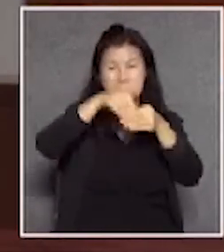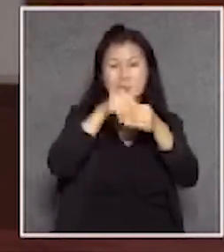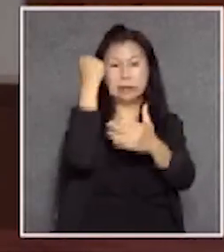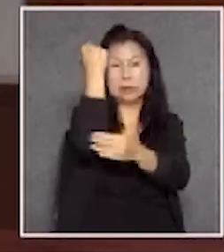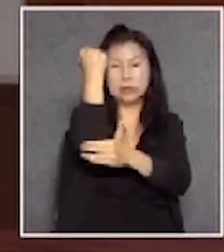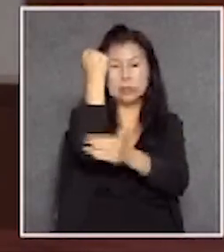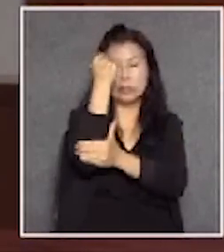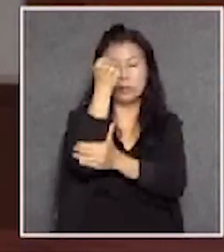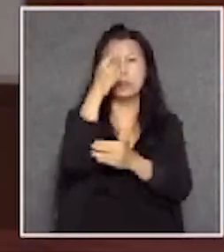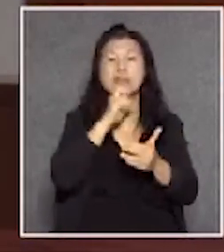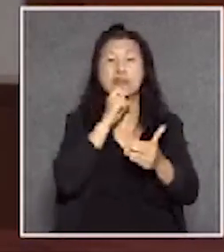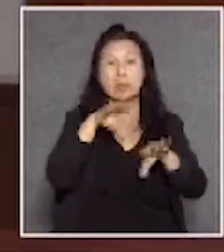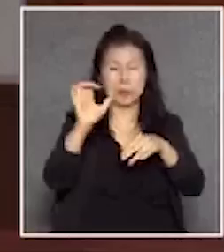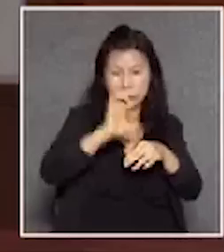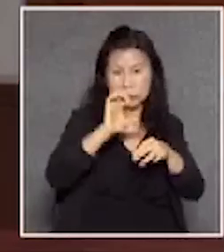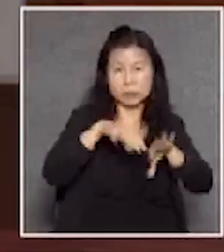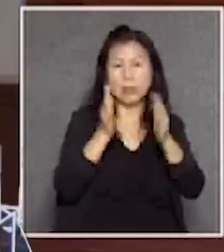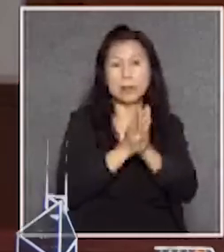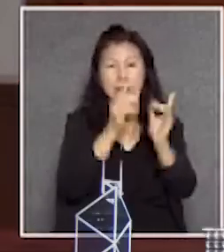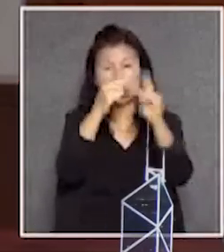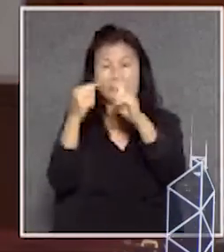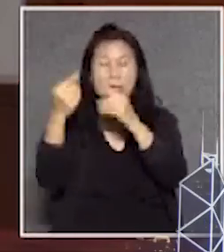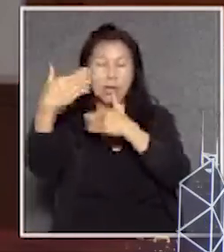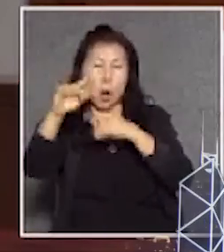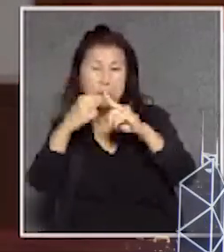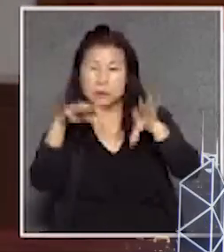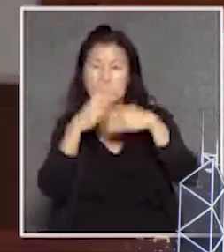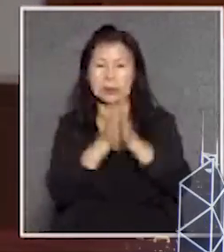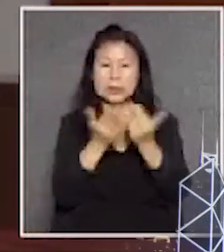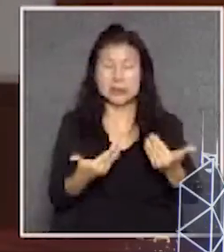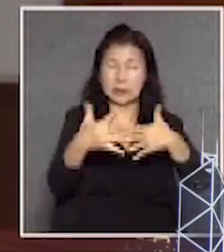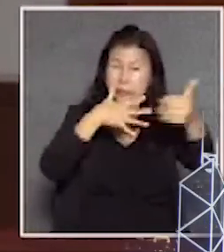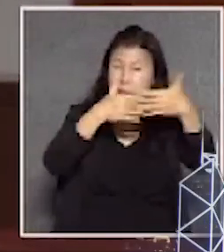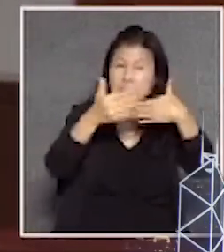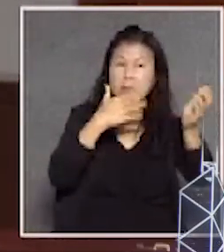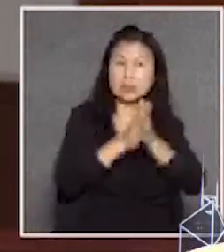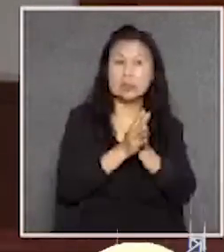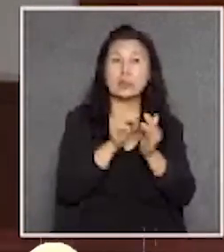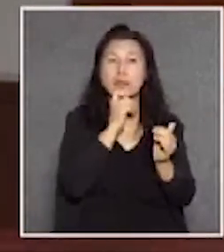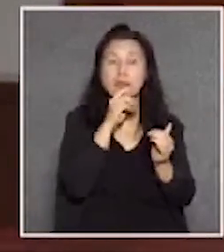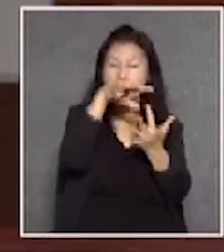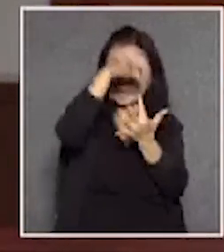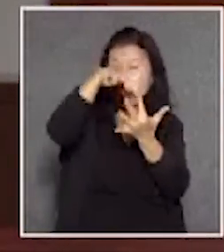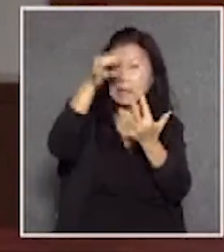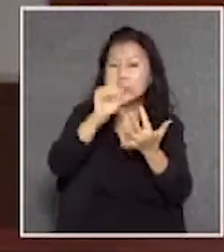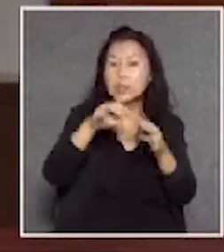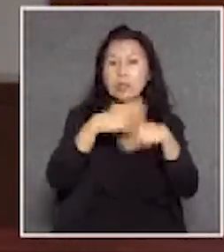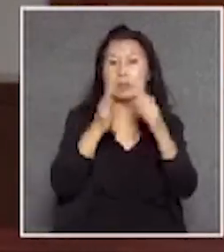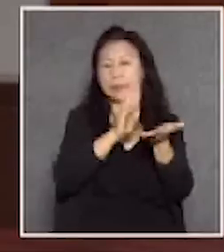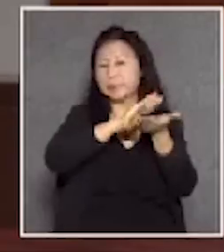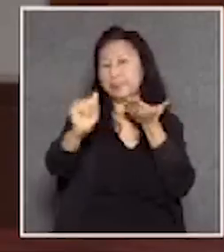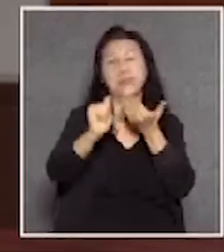修訂的電郵，民意和輿情在這宗事件上的取向是相當明